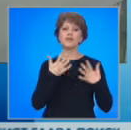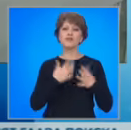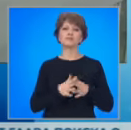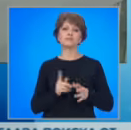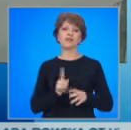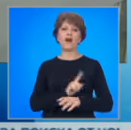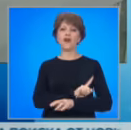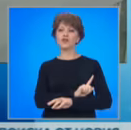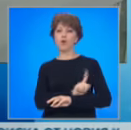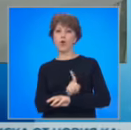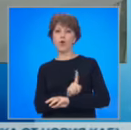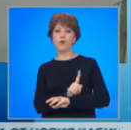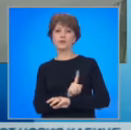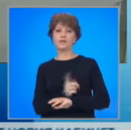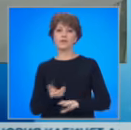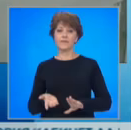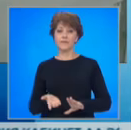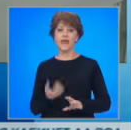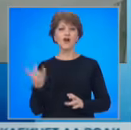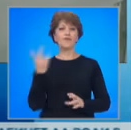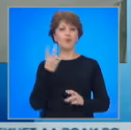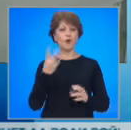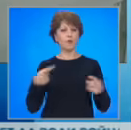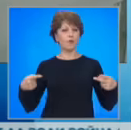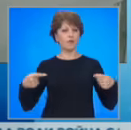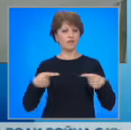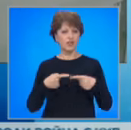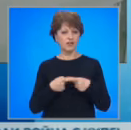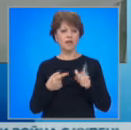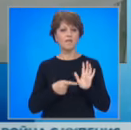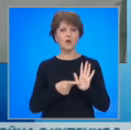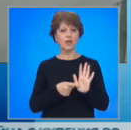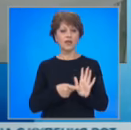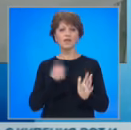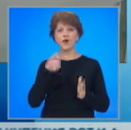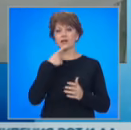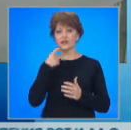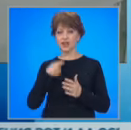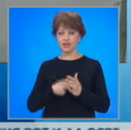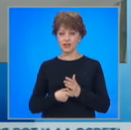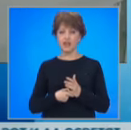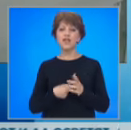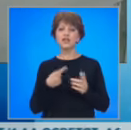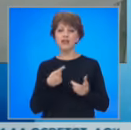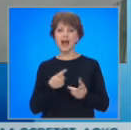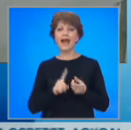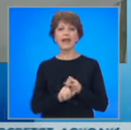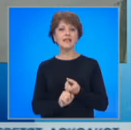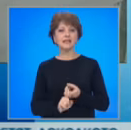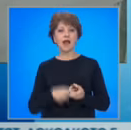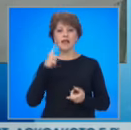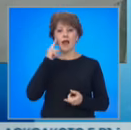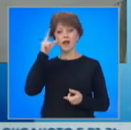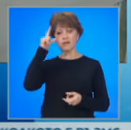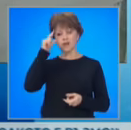Освен това, второто противоречие в неговите показания е, че той твърди, както казахте и вие, че Кристиян е заспал,